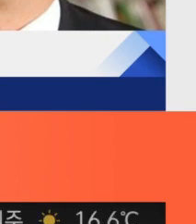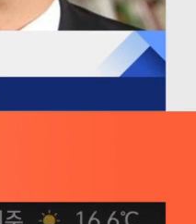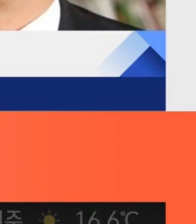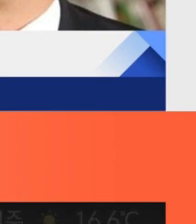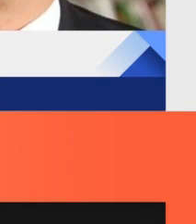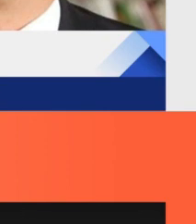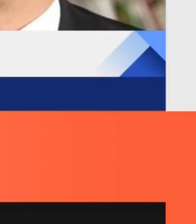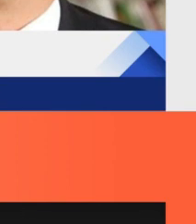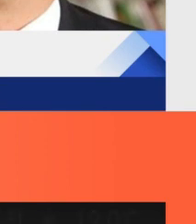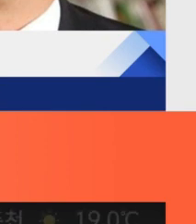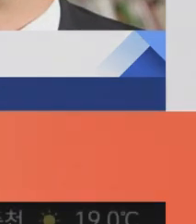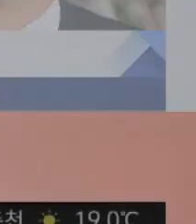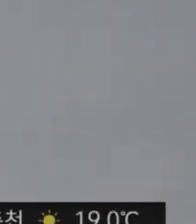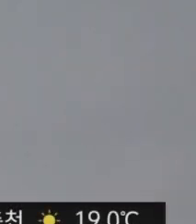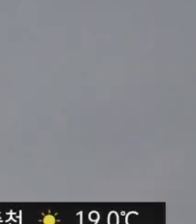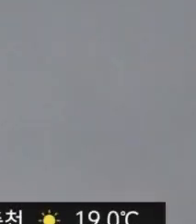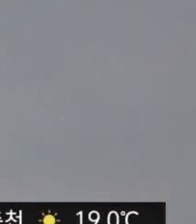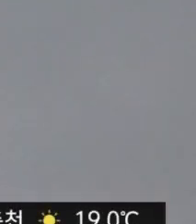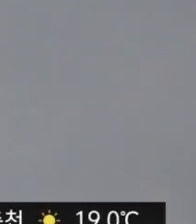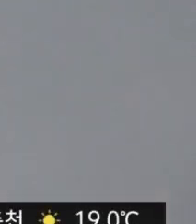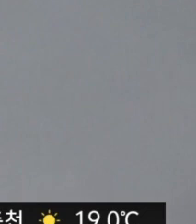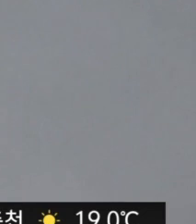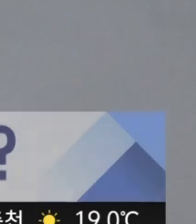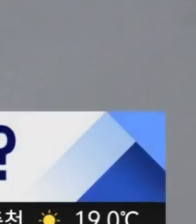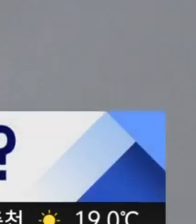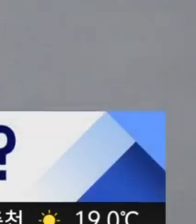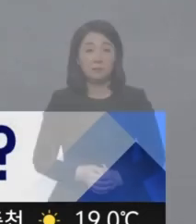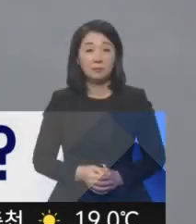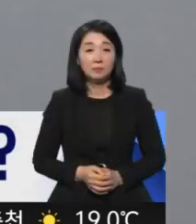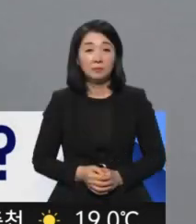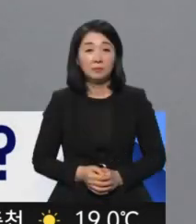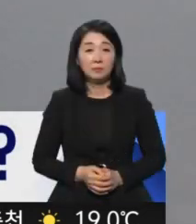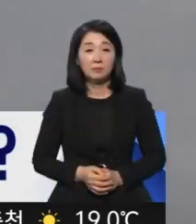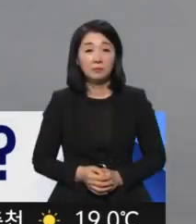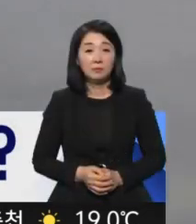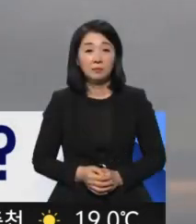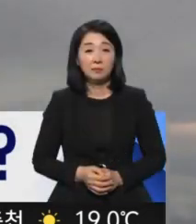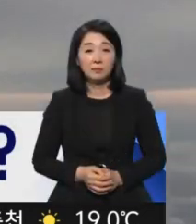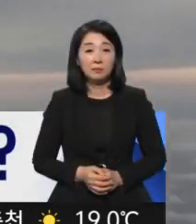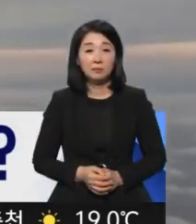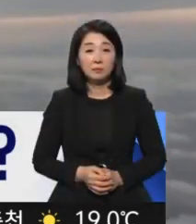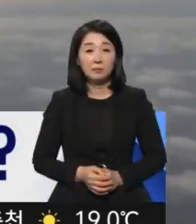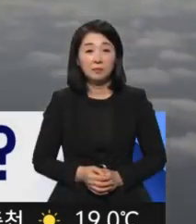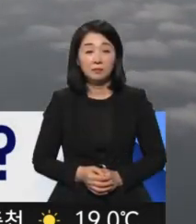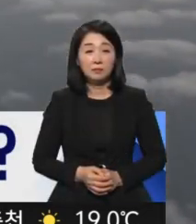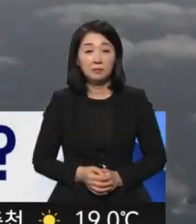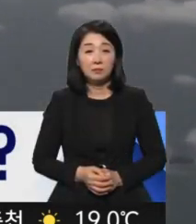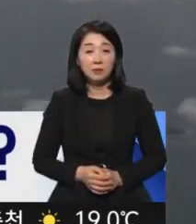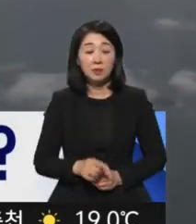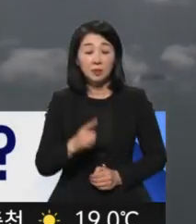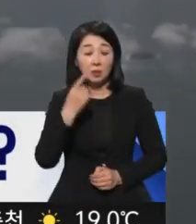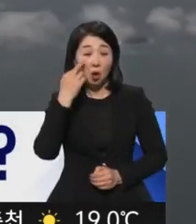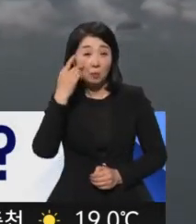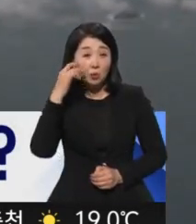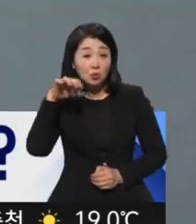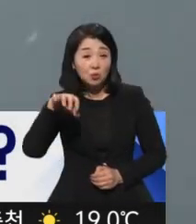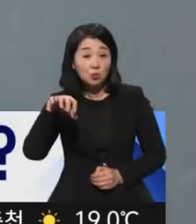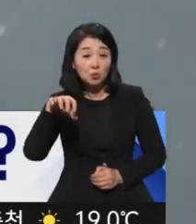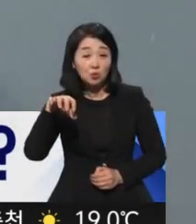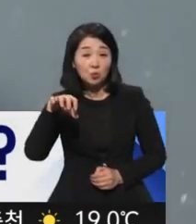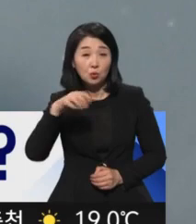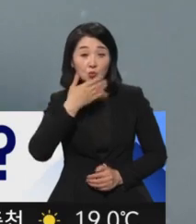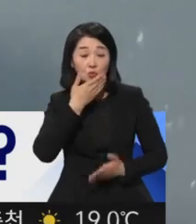동해상에서 훈련이 이루어지고 있을 걸로 보고 있는데요. 여기에는 지금 이제 그 미국의 중요한